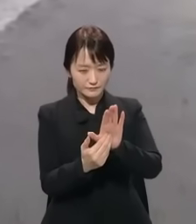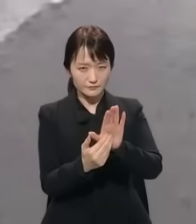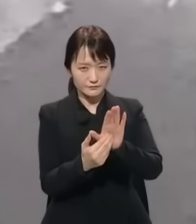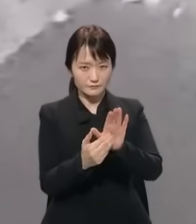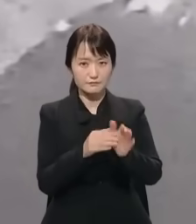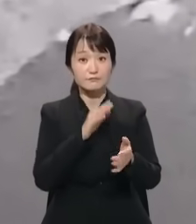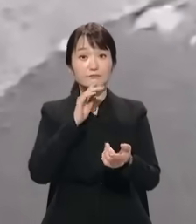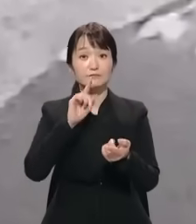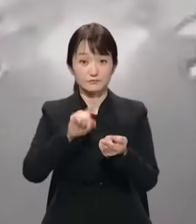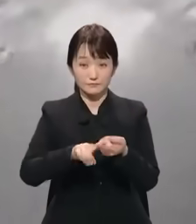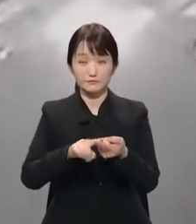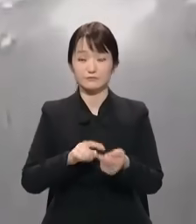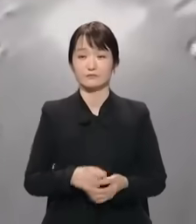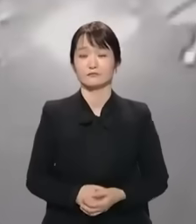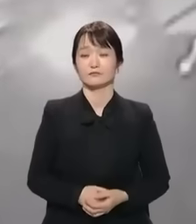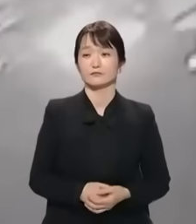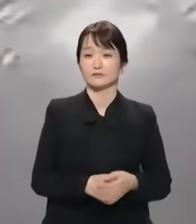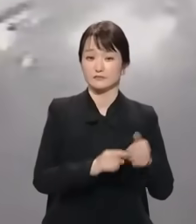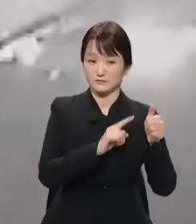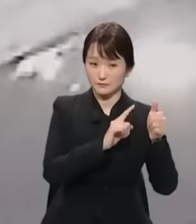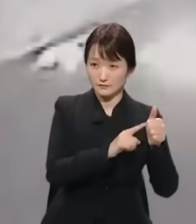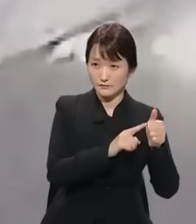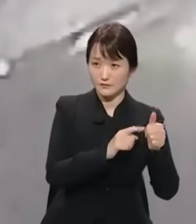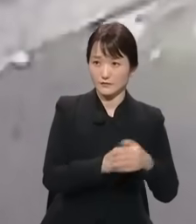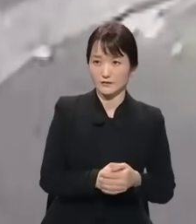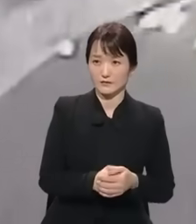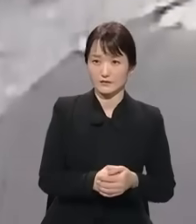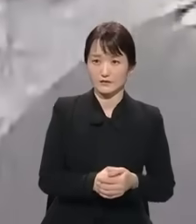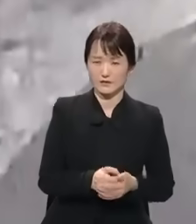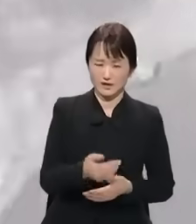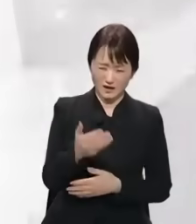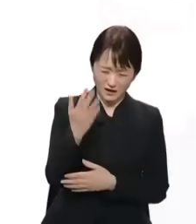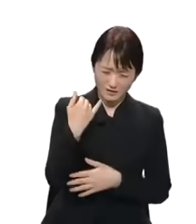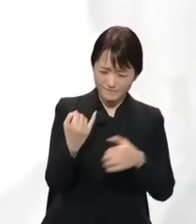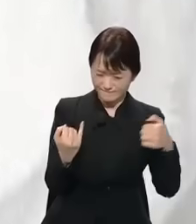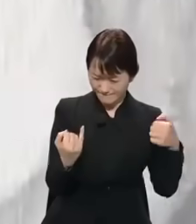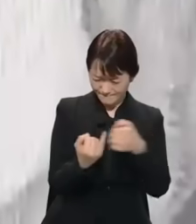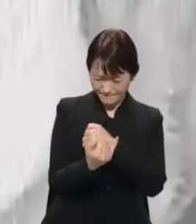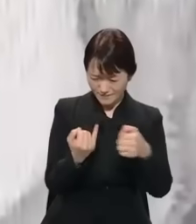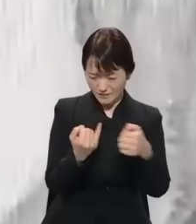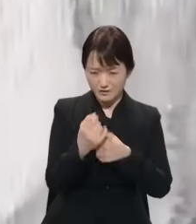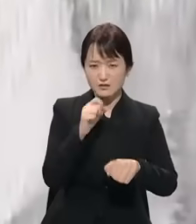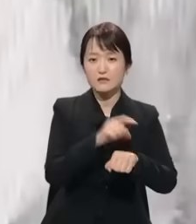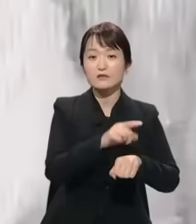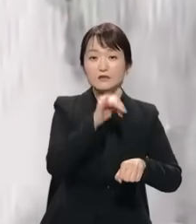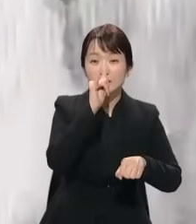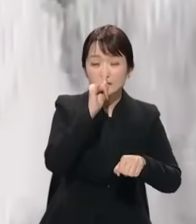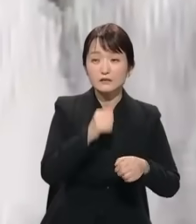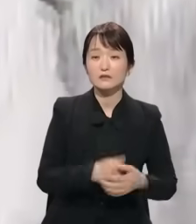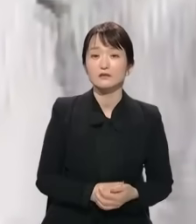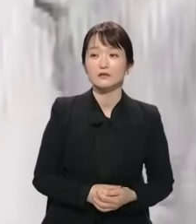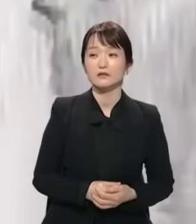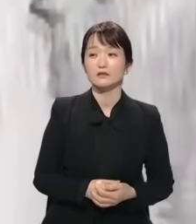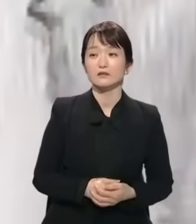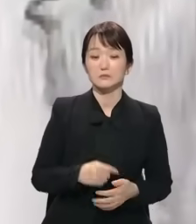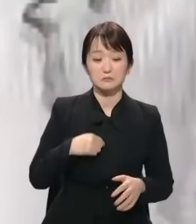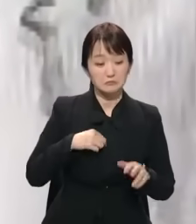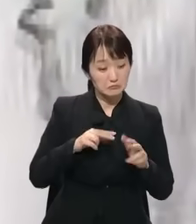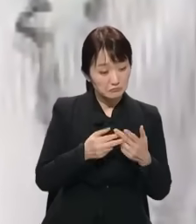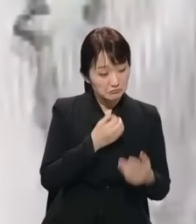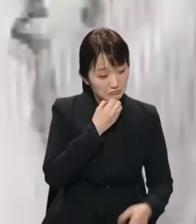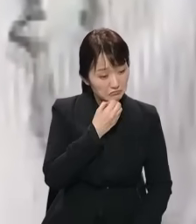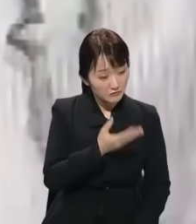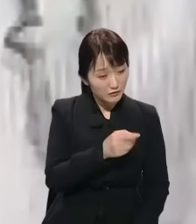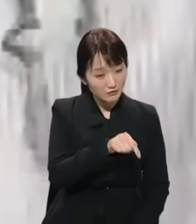생각이 들어요. 이 사람이 지금 오랫동안 폭력적 성향이 있었고 무모한데다가 이거 뭐 본인이 또 뭐 자수하고 뭐